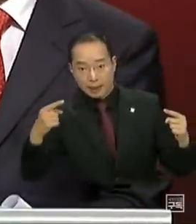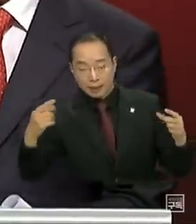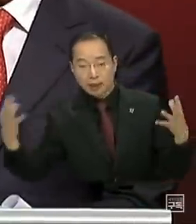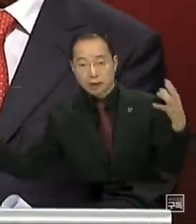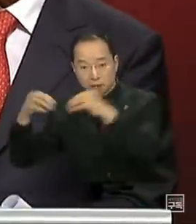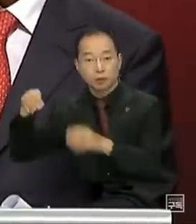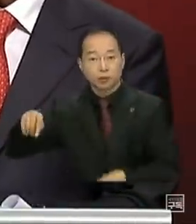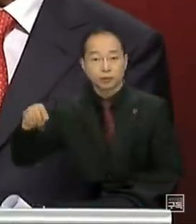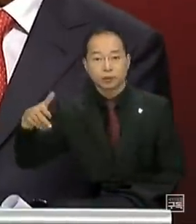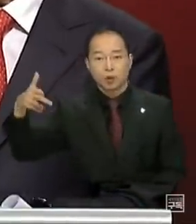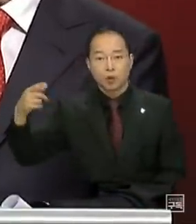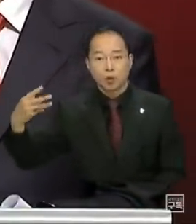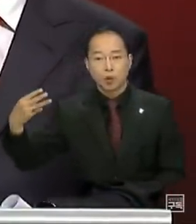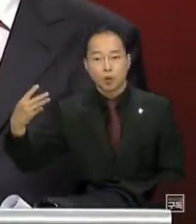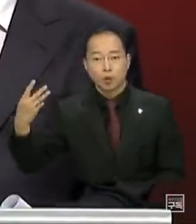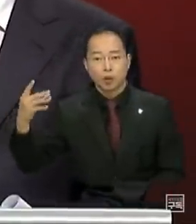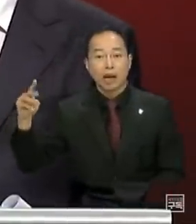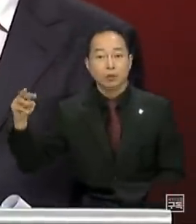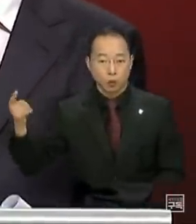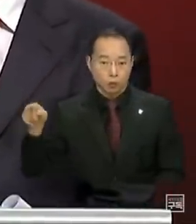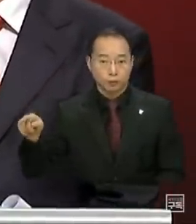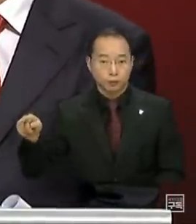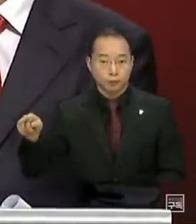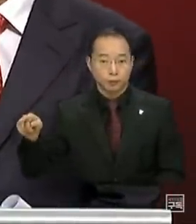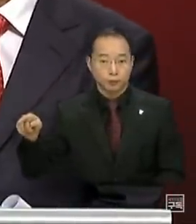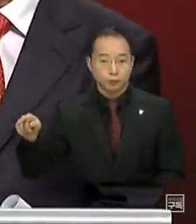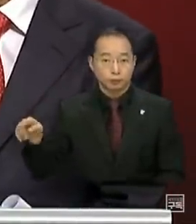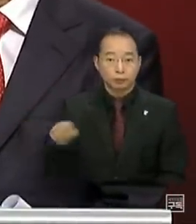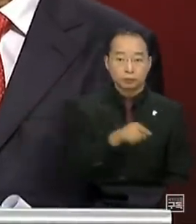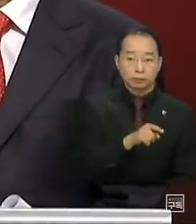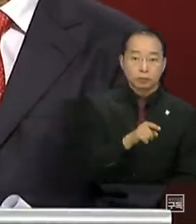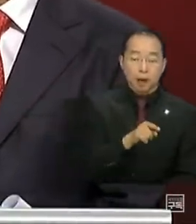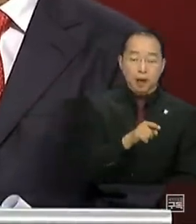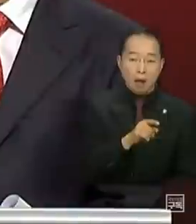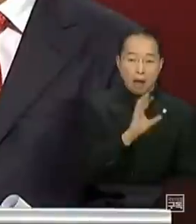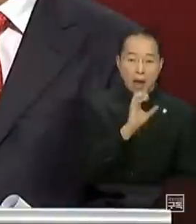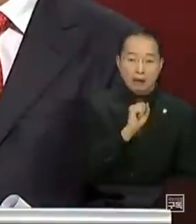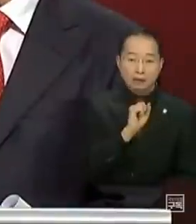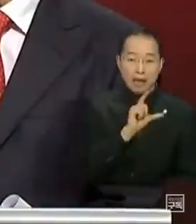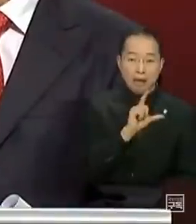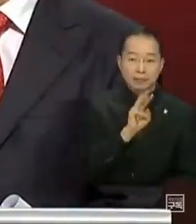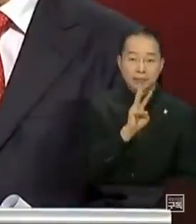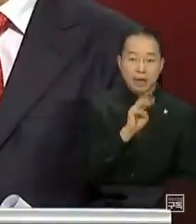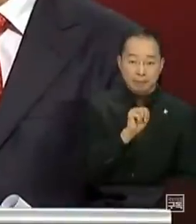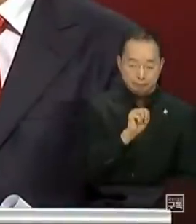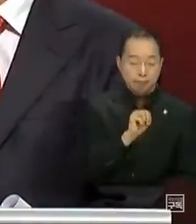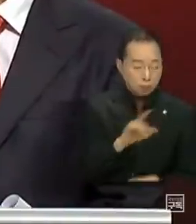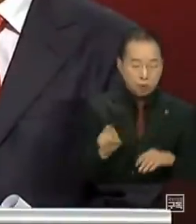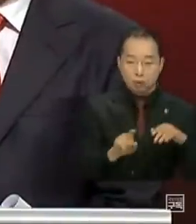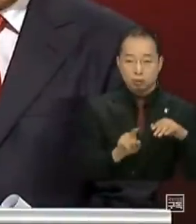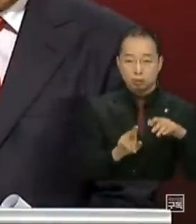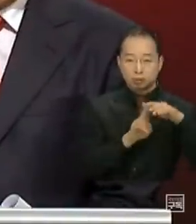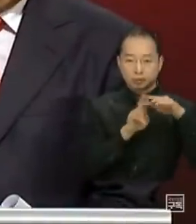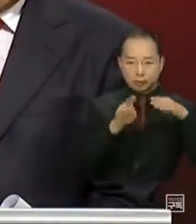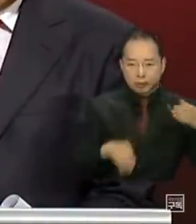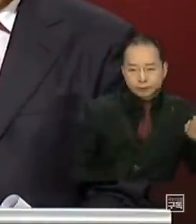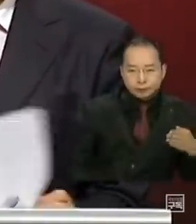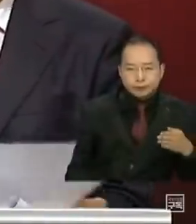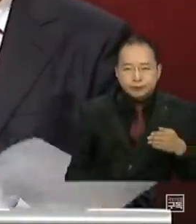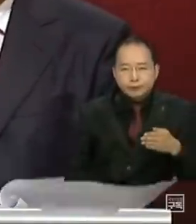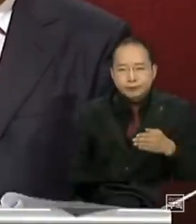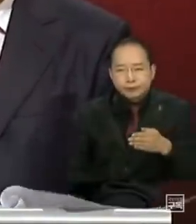SLBM은 태평양 그 바닷속으로 근처까지 가가지고 쏴버리기 때문에 그 핵 방공망이 무력화됩니다.